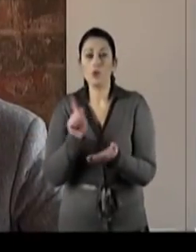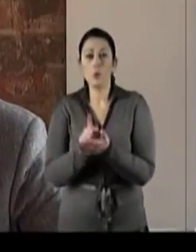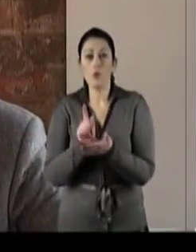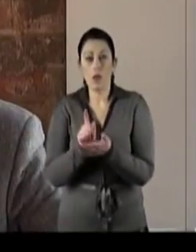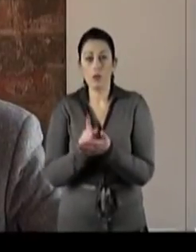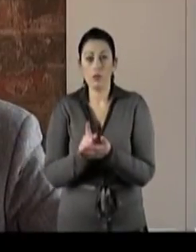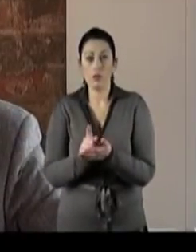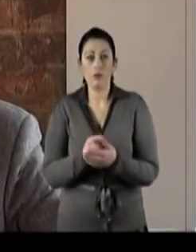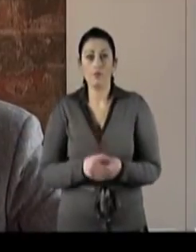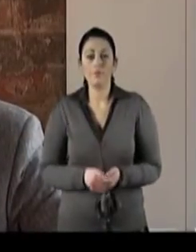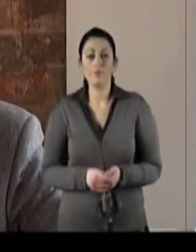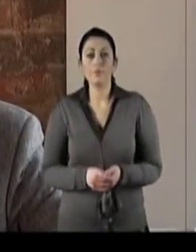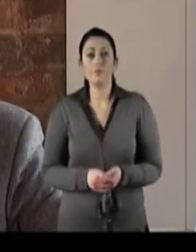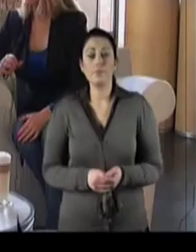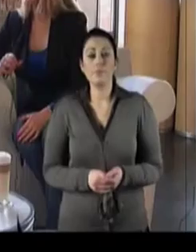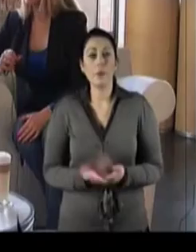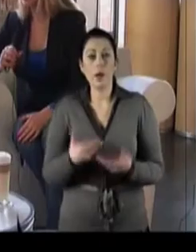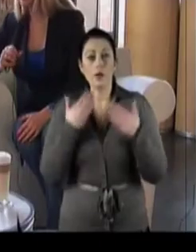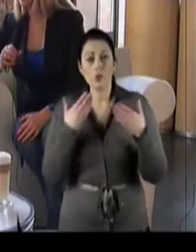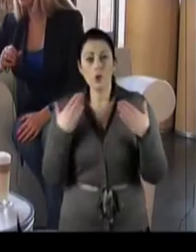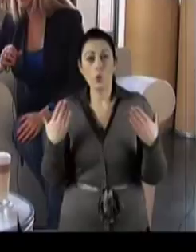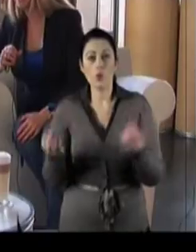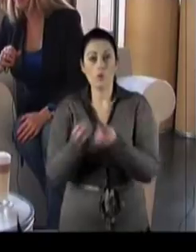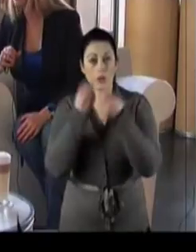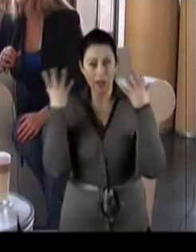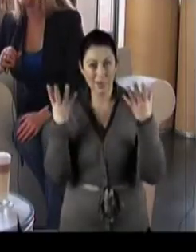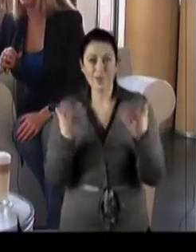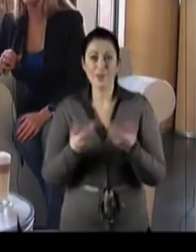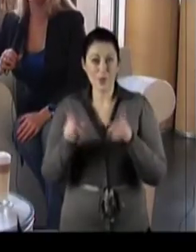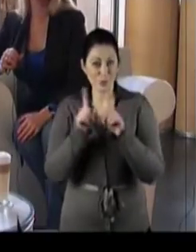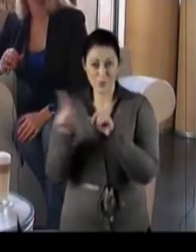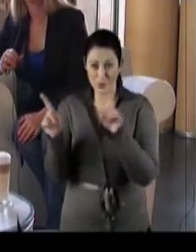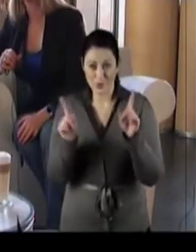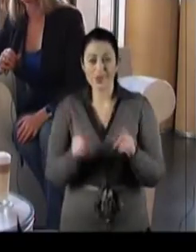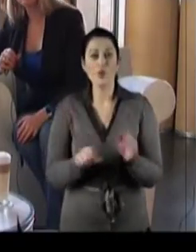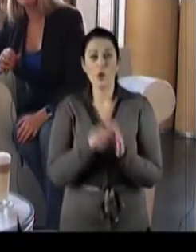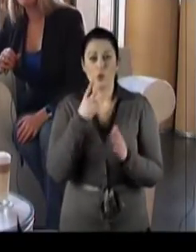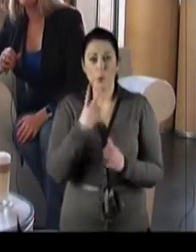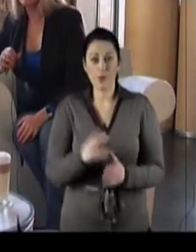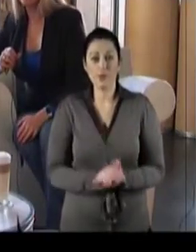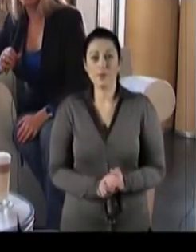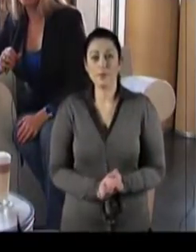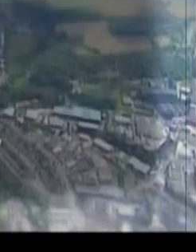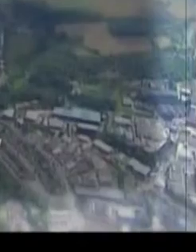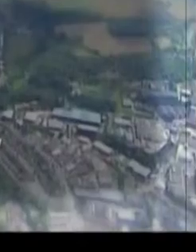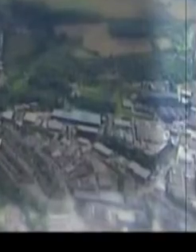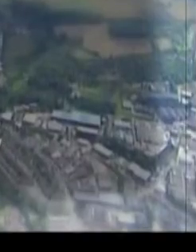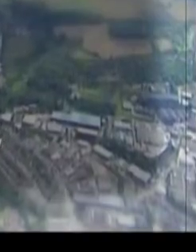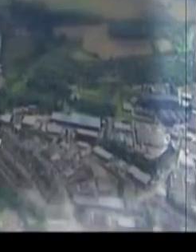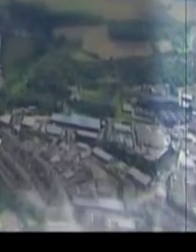po prostu kupując w internecie o tym nie pamiętamy. Dziękuję za wyjaśnienia i ostrzeżenia. Do zobaczenia.